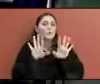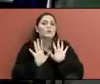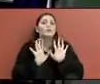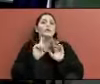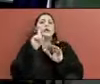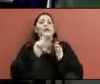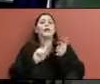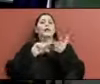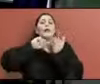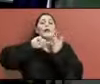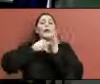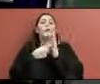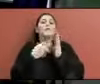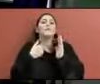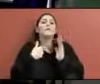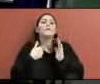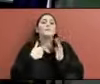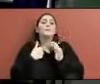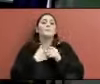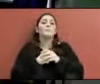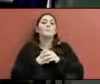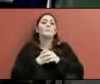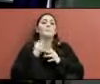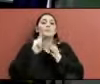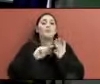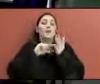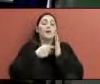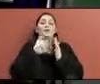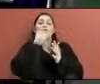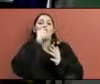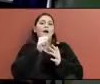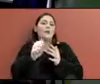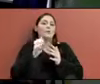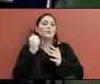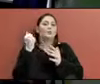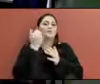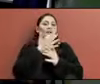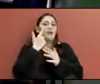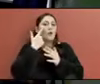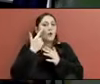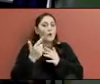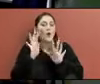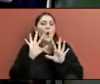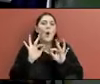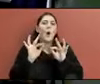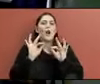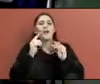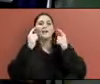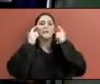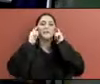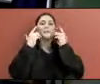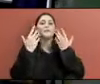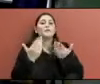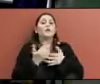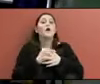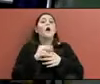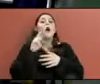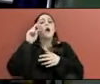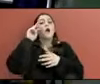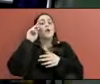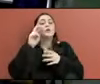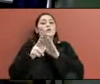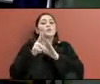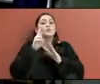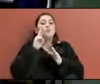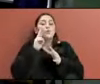hedefimiz... Onda da kriter aranıyor mu? İlk hedefimiz 600 haneydi. Öyle tahmin ediyorum ki aralığın sonu itibariyle